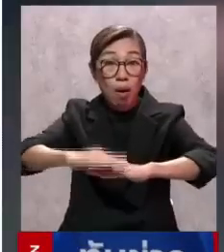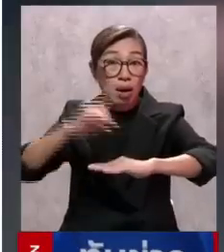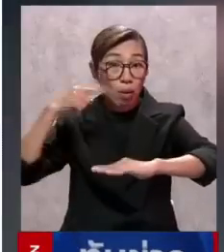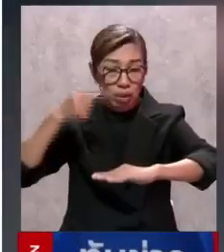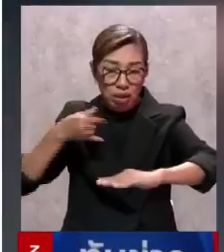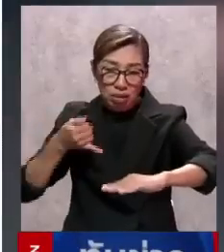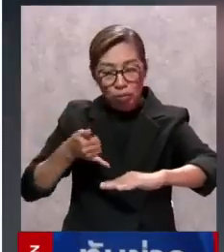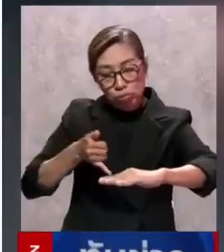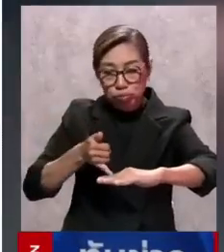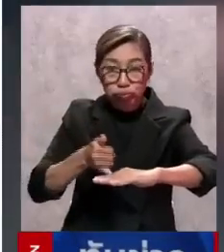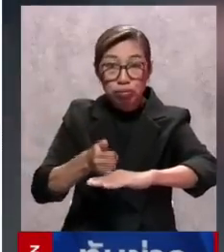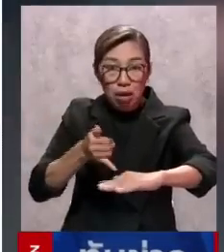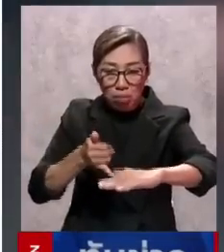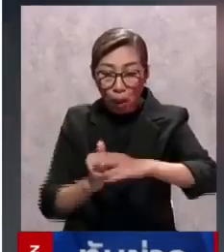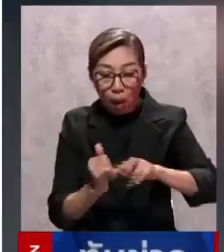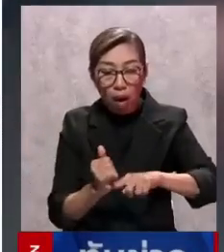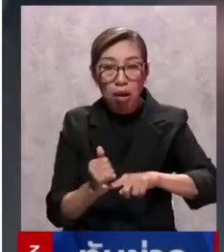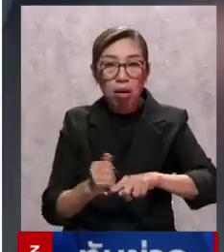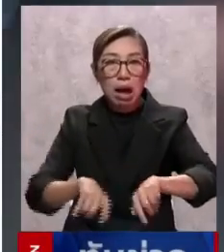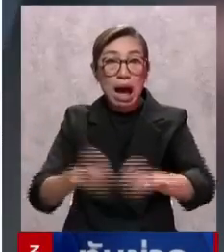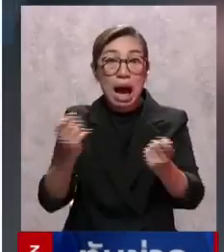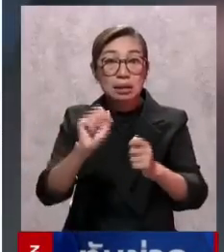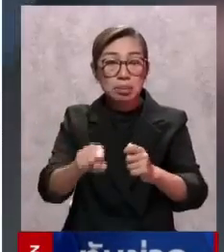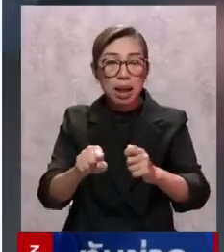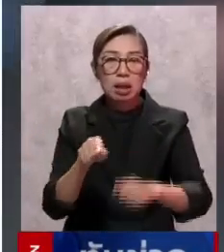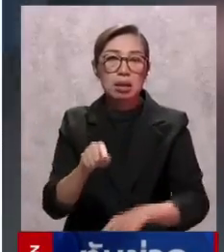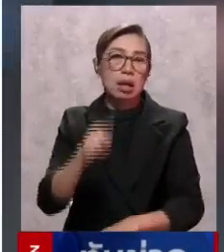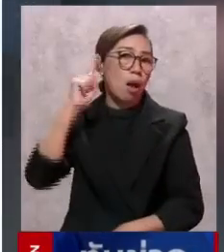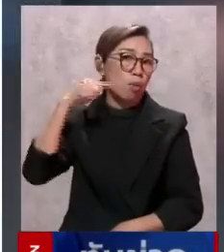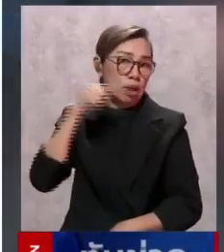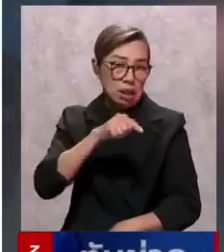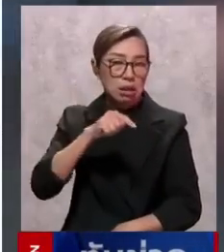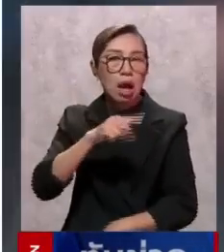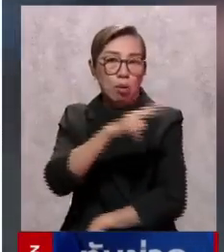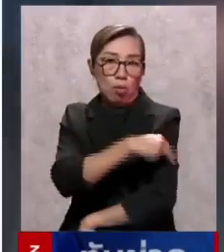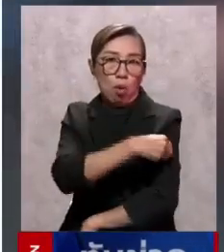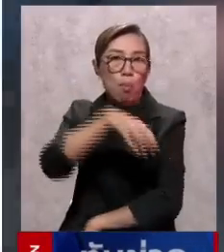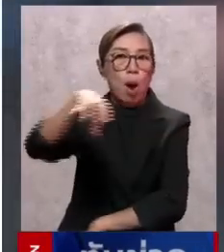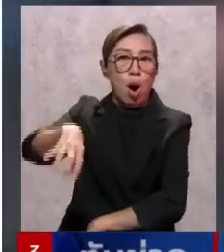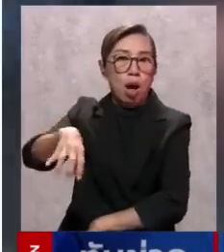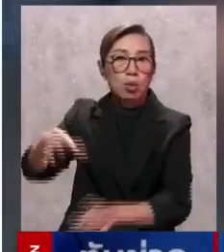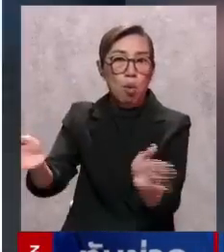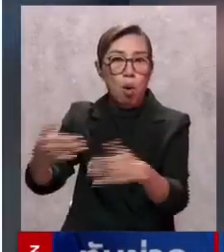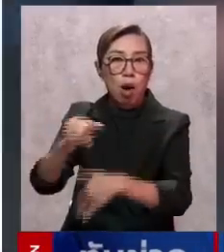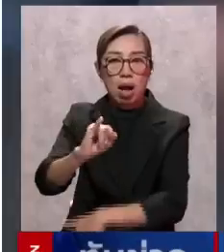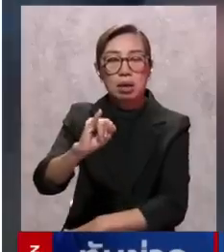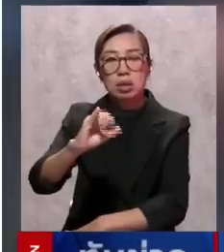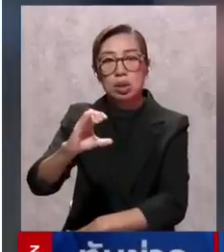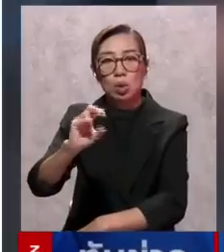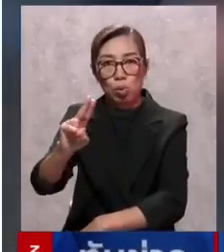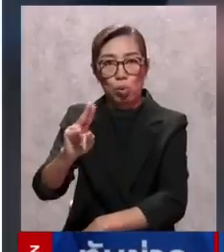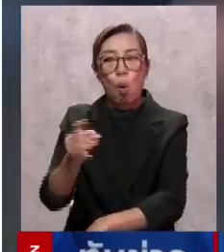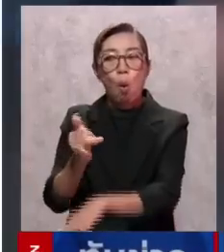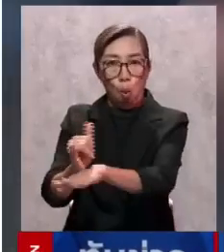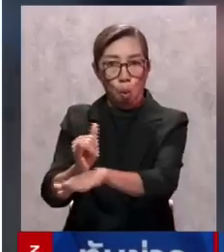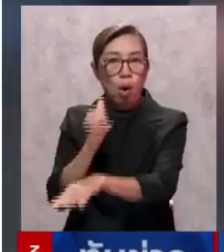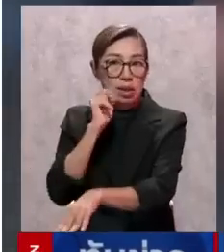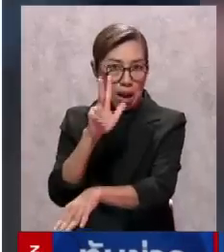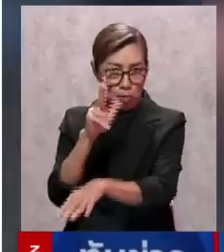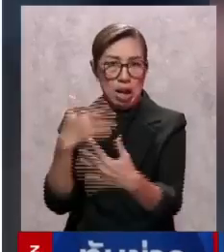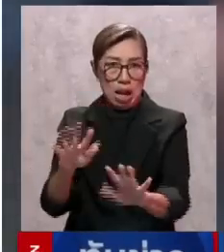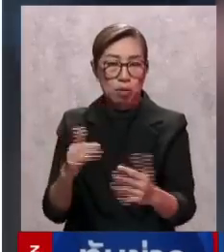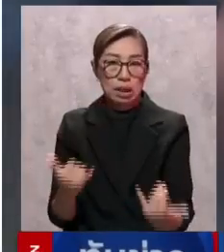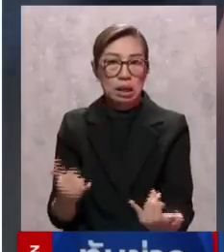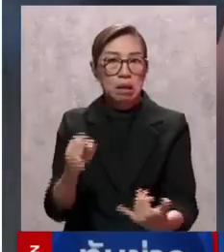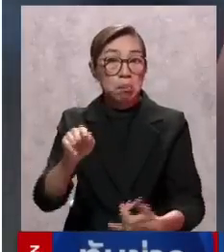ะเนี่ยล่าสุดวันนี้เนี่ยเป็นวันที่3แล้วนะที่ผู้หญิงคนนี้ยังคงรักษาตัวอยู่ในห้อง ICU นะคะเรื่องนี้เป็นข่าวใหญ่